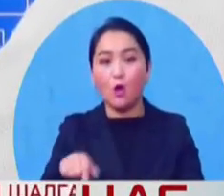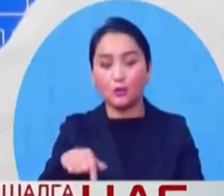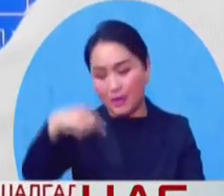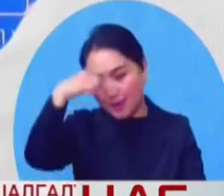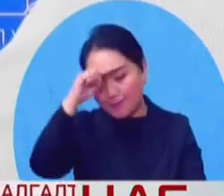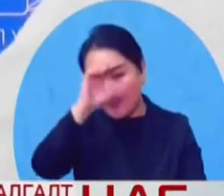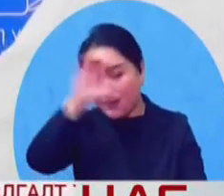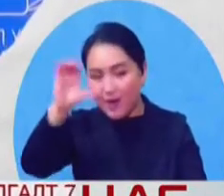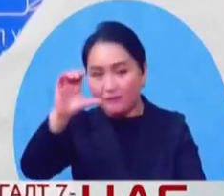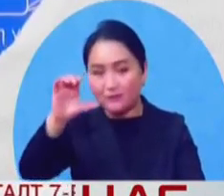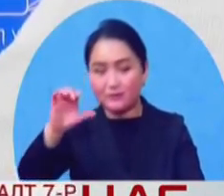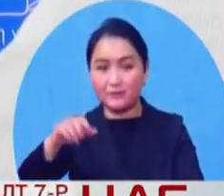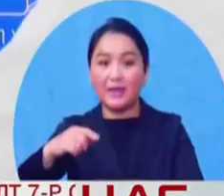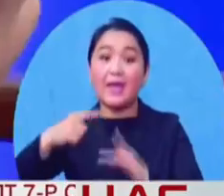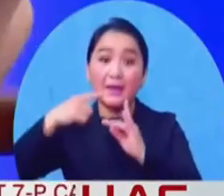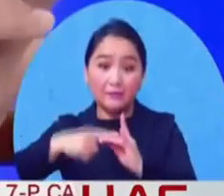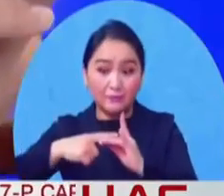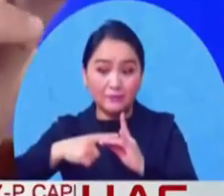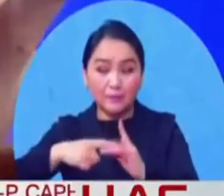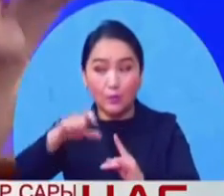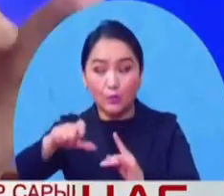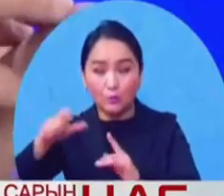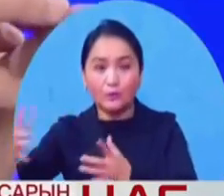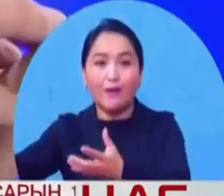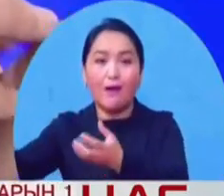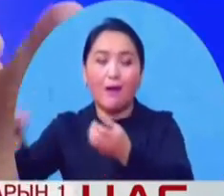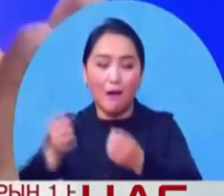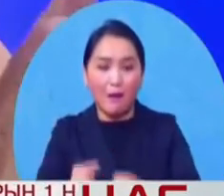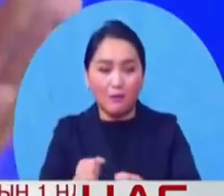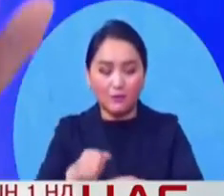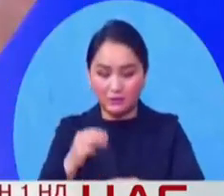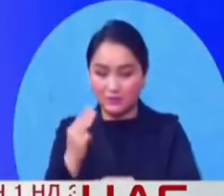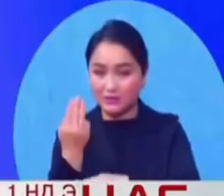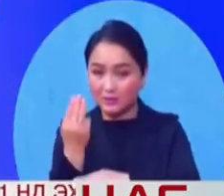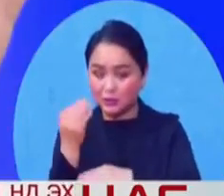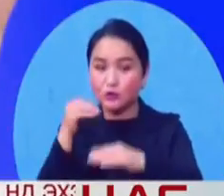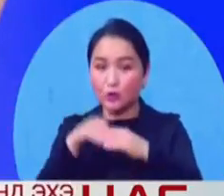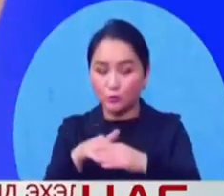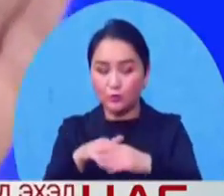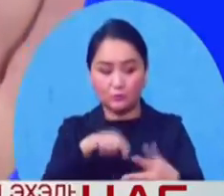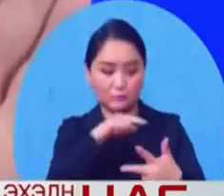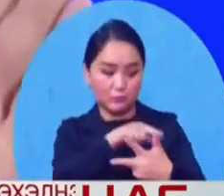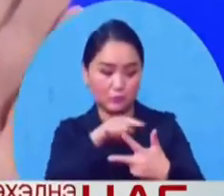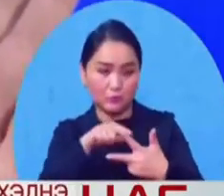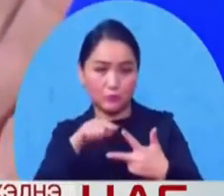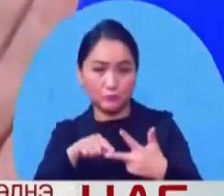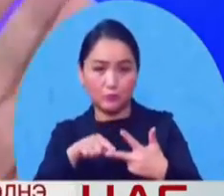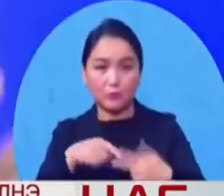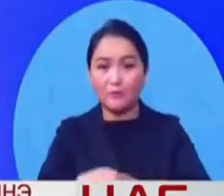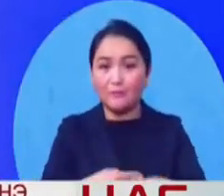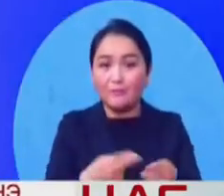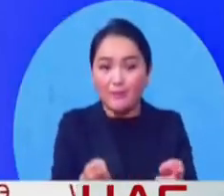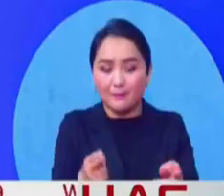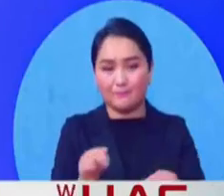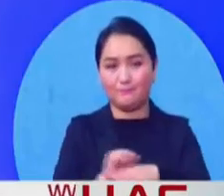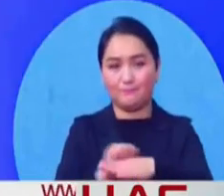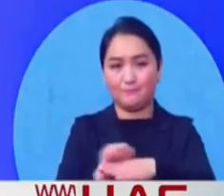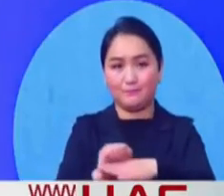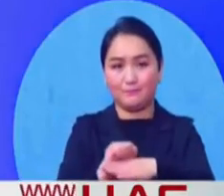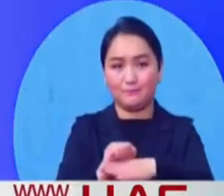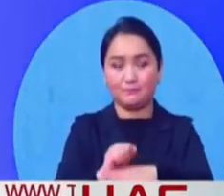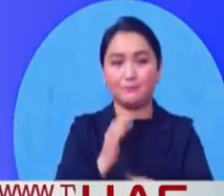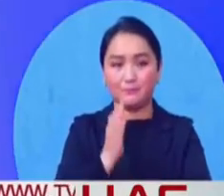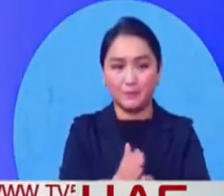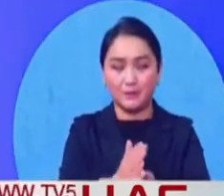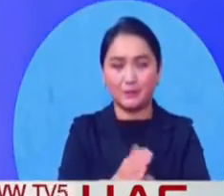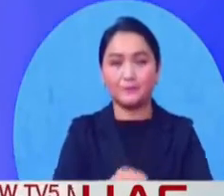бас одоо ажиллаж байна. Тэгээ тэр хүүхдүүдийг авчраад одоо энэ төвдөр нь авчир шалгалт өгөх гэдэг юм. 3 төрлийн танхим бэлдсэн байж байгаа. Өөр бас